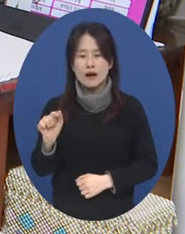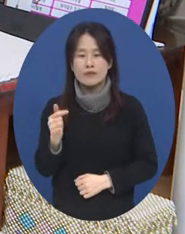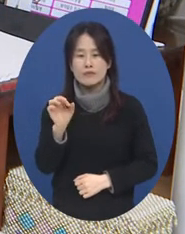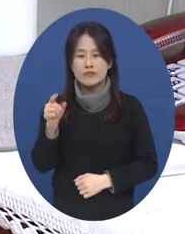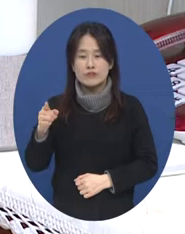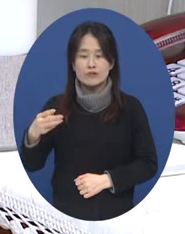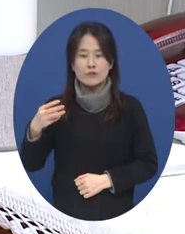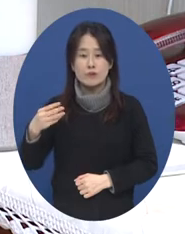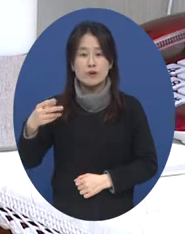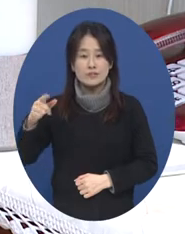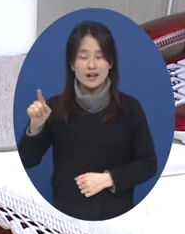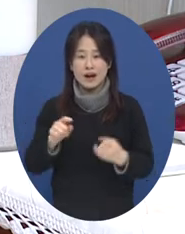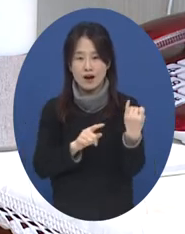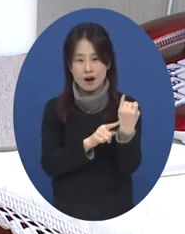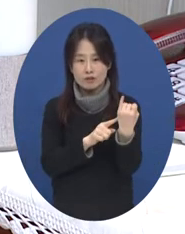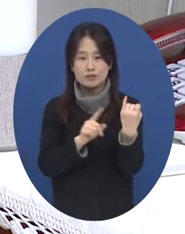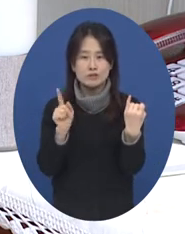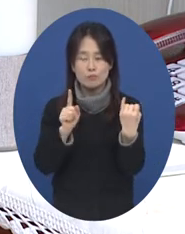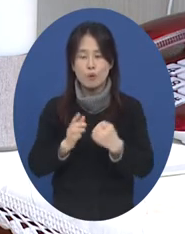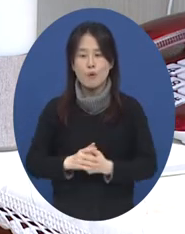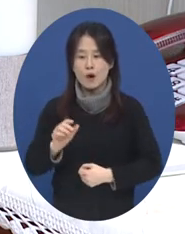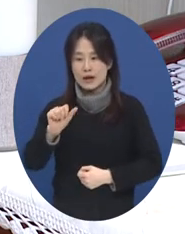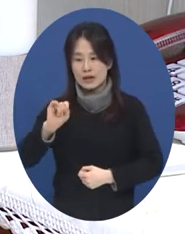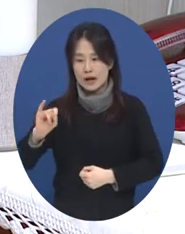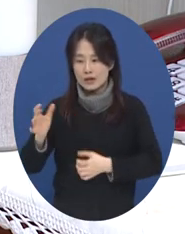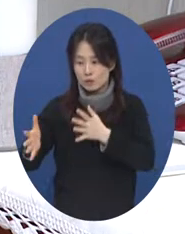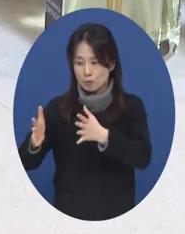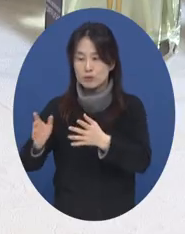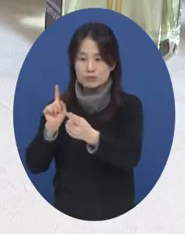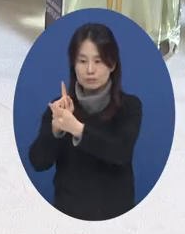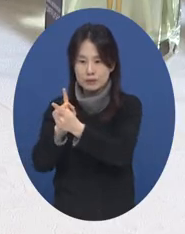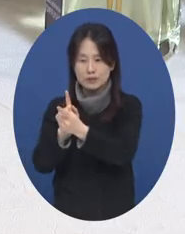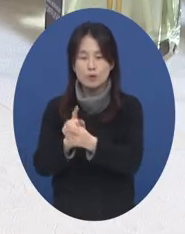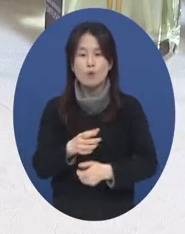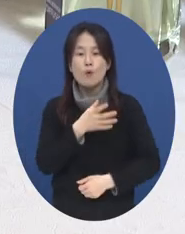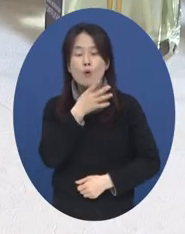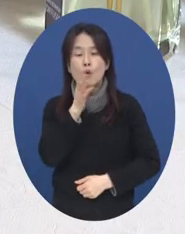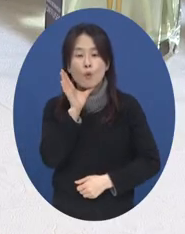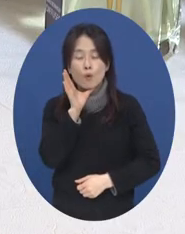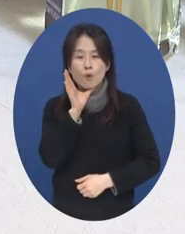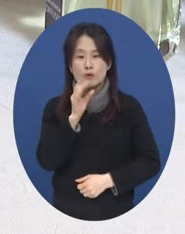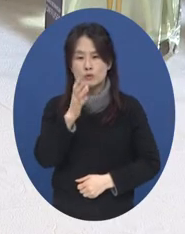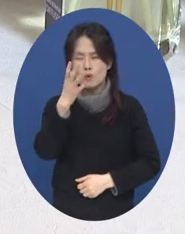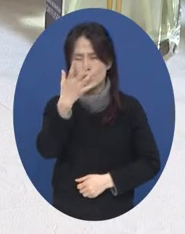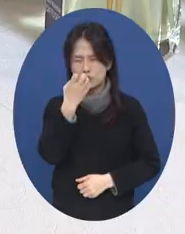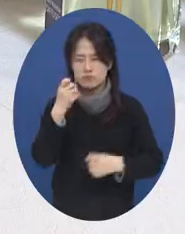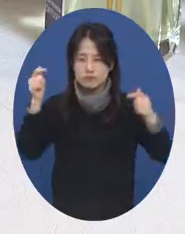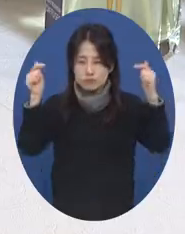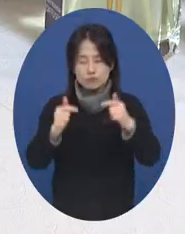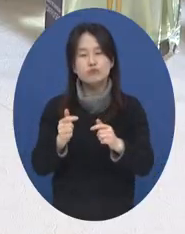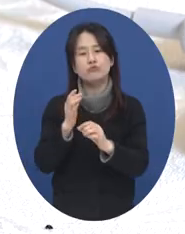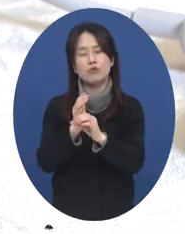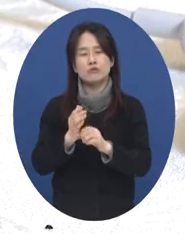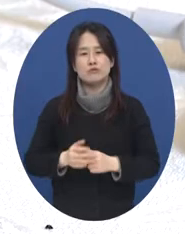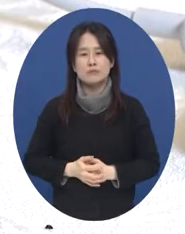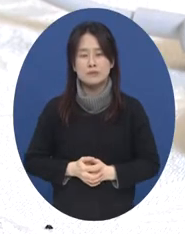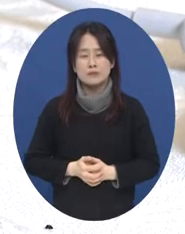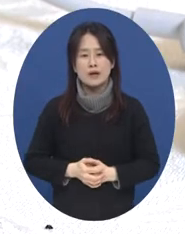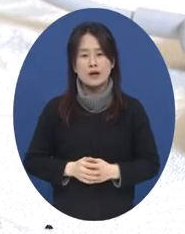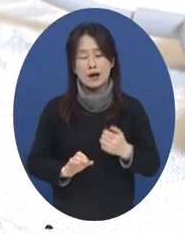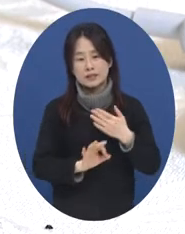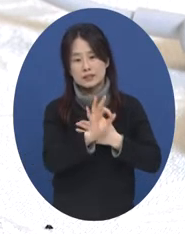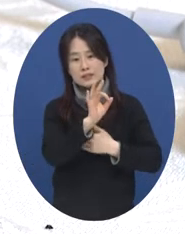어르신은 인공지능 al 스피커를 만나고 증상이 크게 후 전했습니다 아침에 일어나서 잠들기